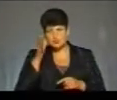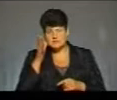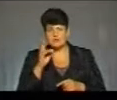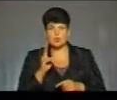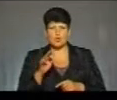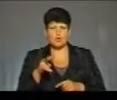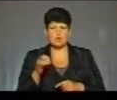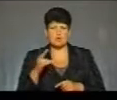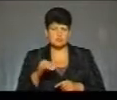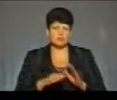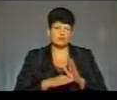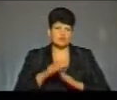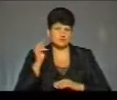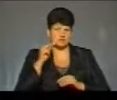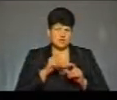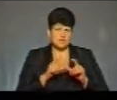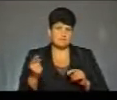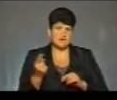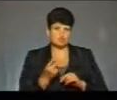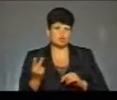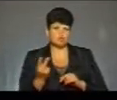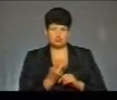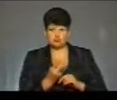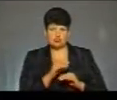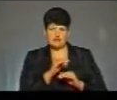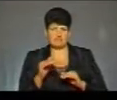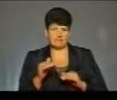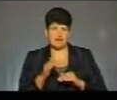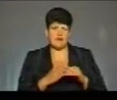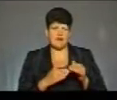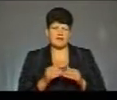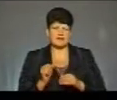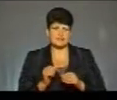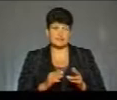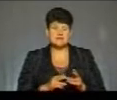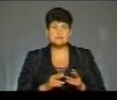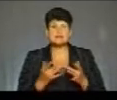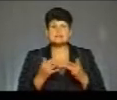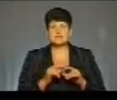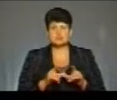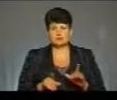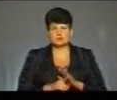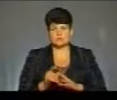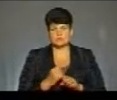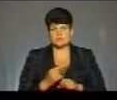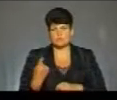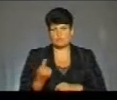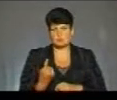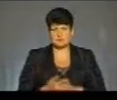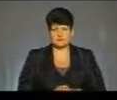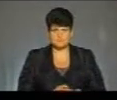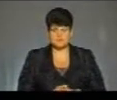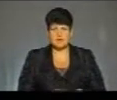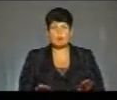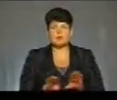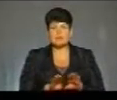коледжах або вищих навчальних закладах першого-другого рівня акредитації. А скільки шкіл запрацювало в області? В